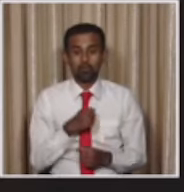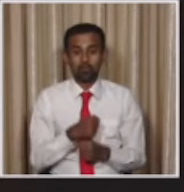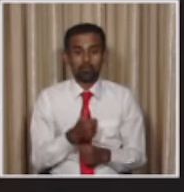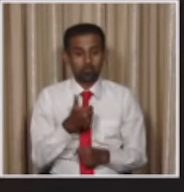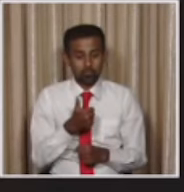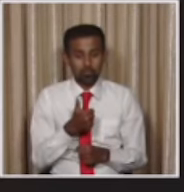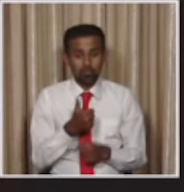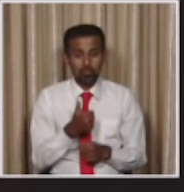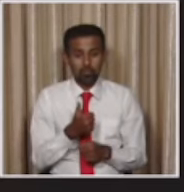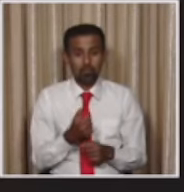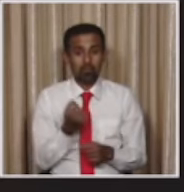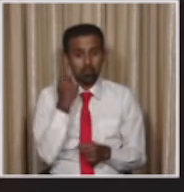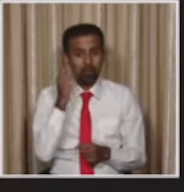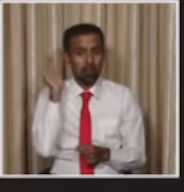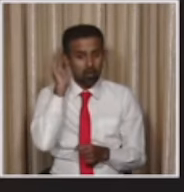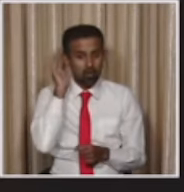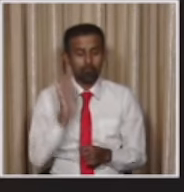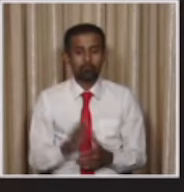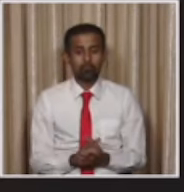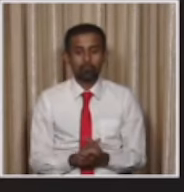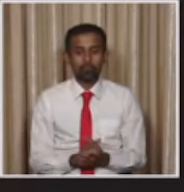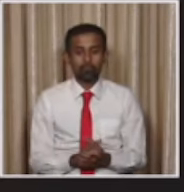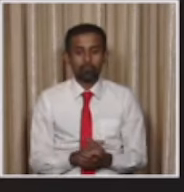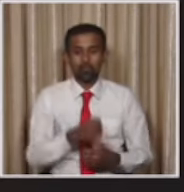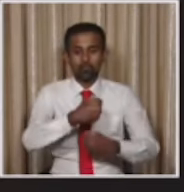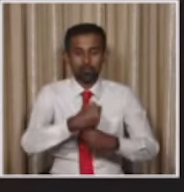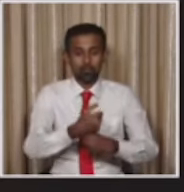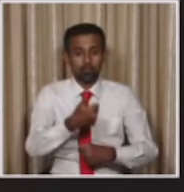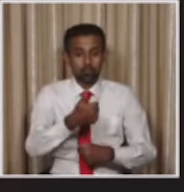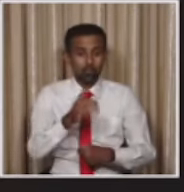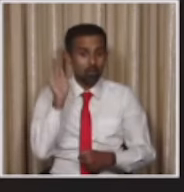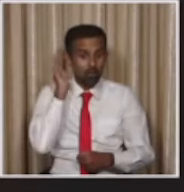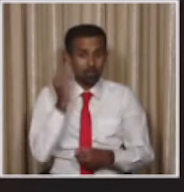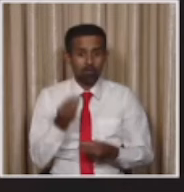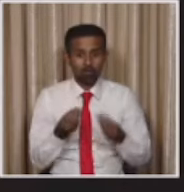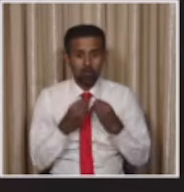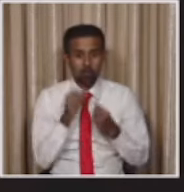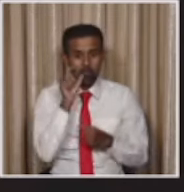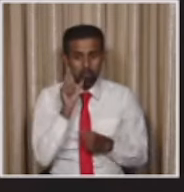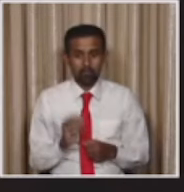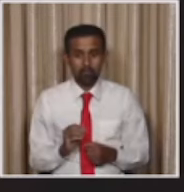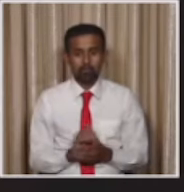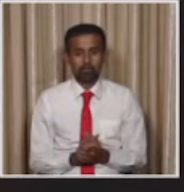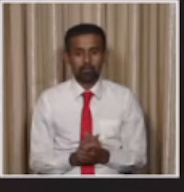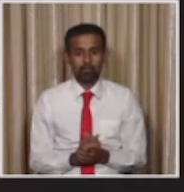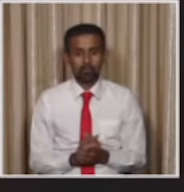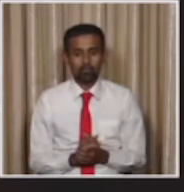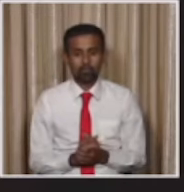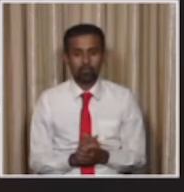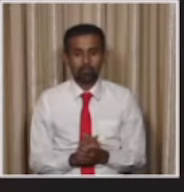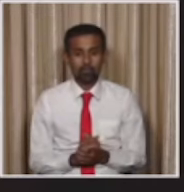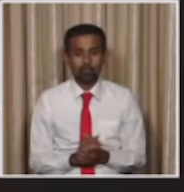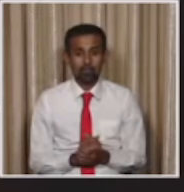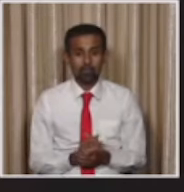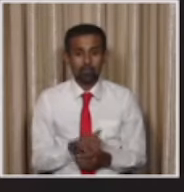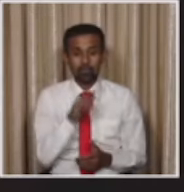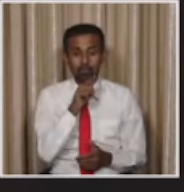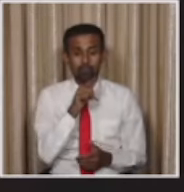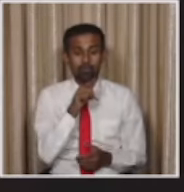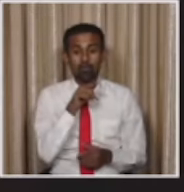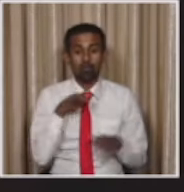පණිවිඩයක් එයි කියන එක බලාගෙන ඉන්නවා. ඉතින් ඒ ආණ්ඩුවෙන් සුබ පණිවිඩය එනකොට බලාගෙන ඉන්නකොට කොවුලේ කඩලනවා